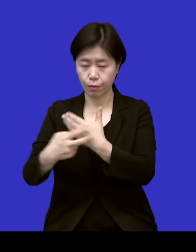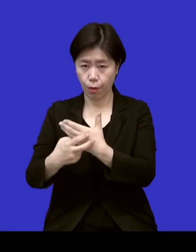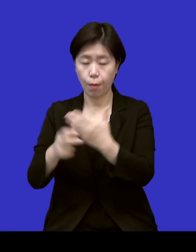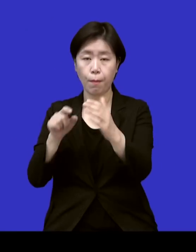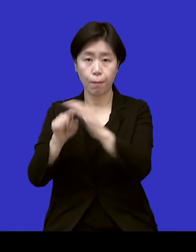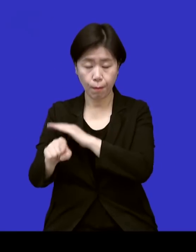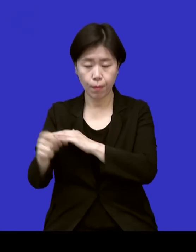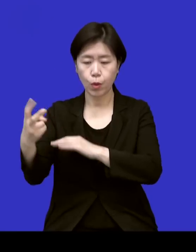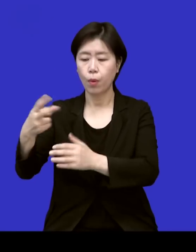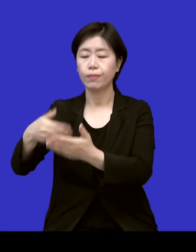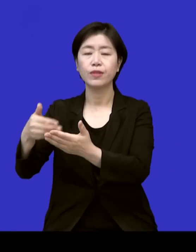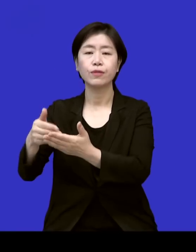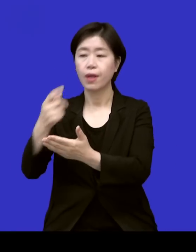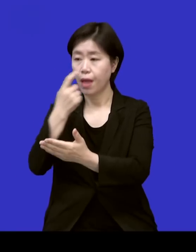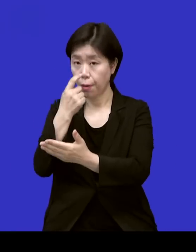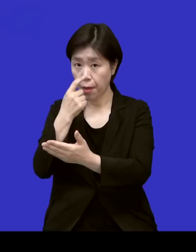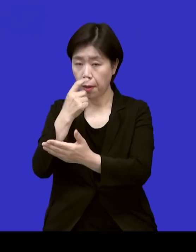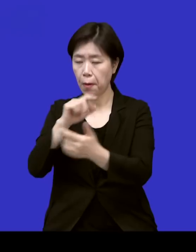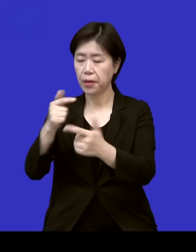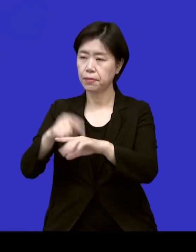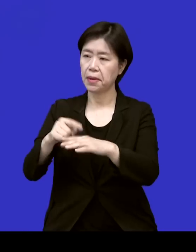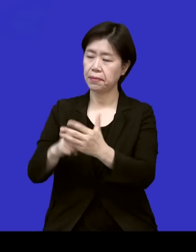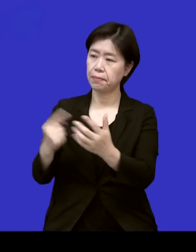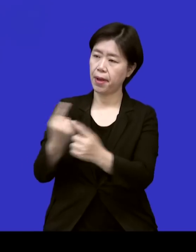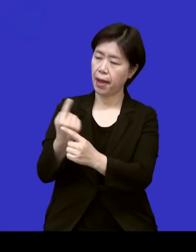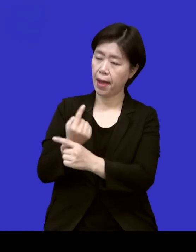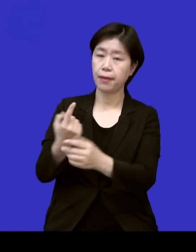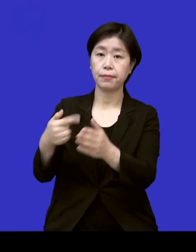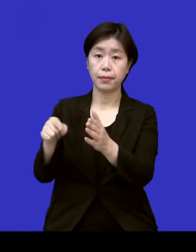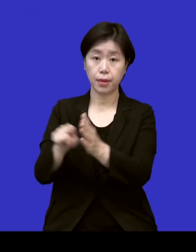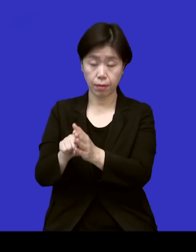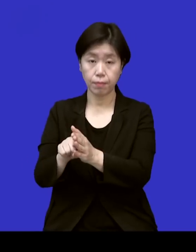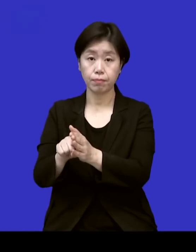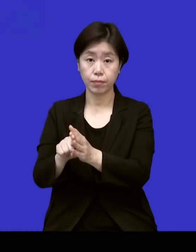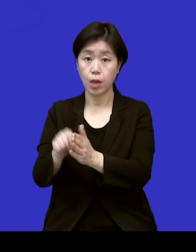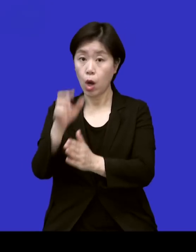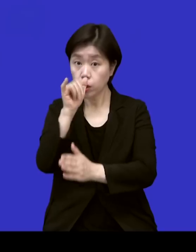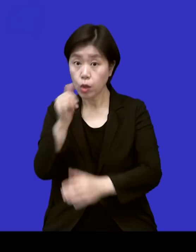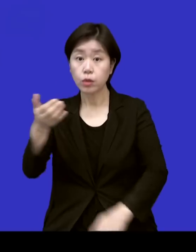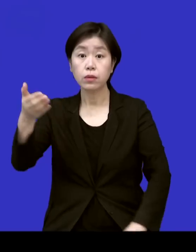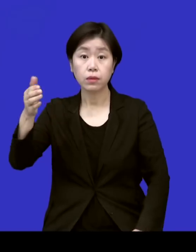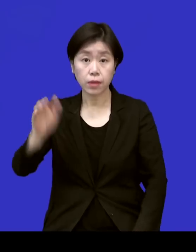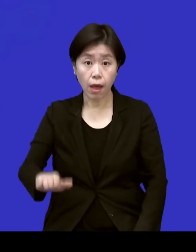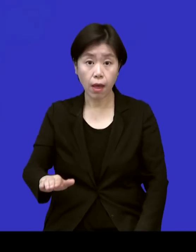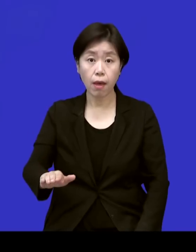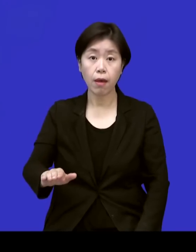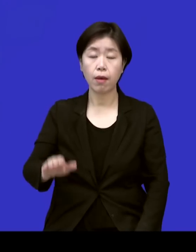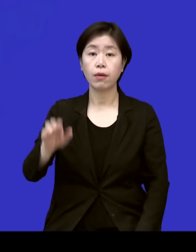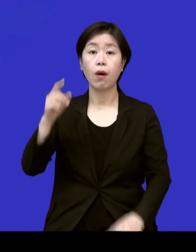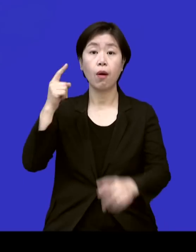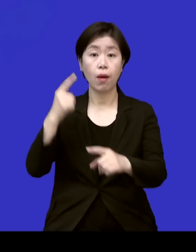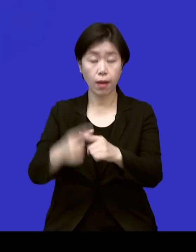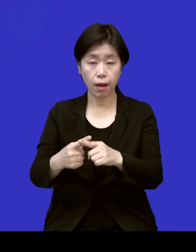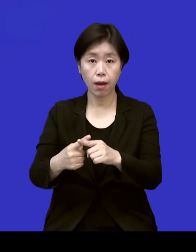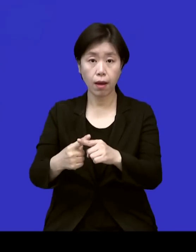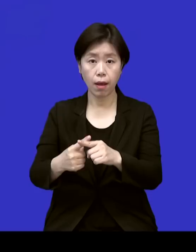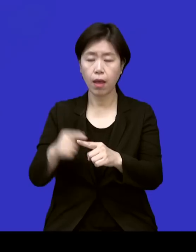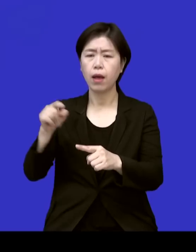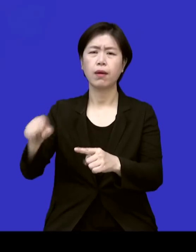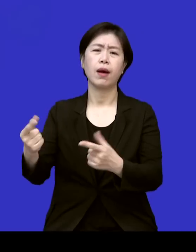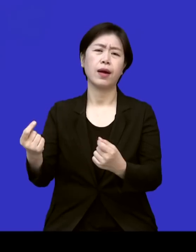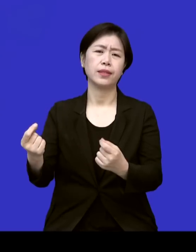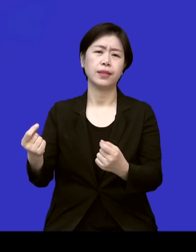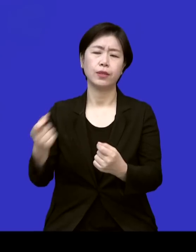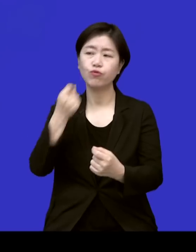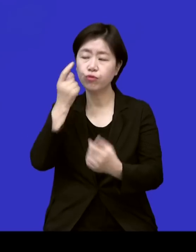시작했고 괜찮을 줄 알았는데 이제 또 약을 먹은 또 거죠. 먹었어요? 네, 그때 이제 그 사건이 그 자살일기 쓰고